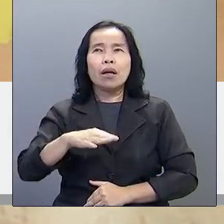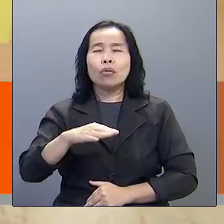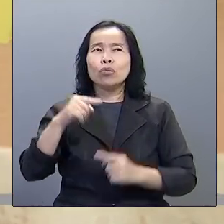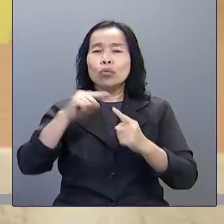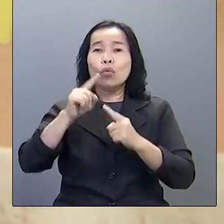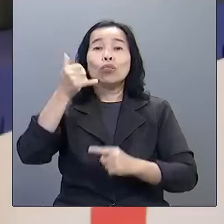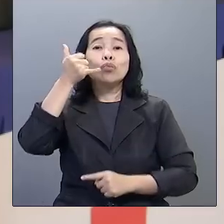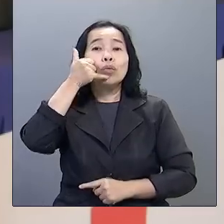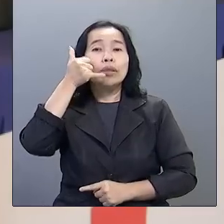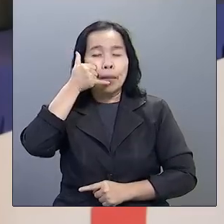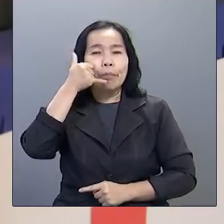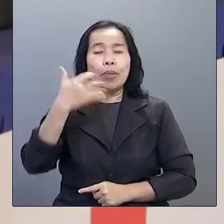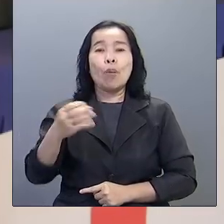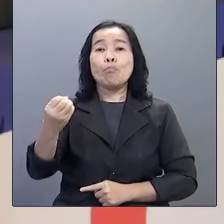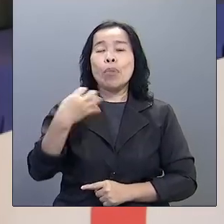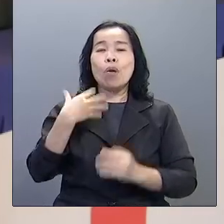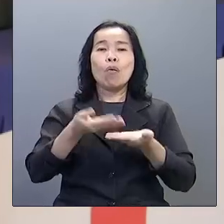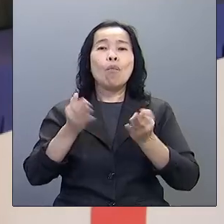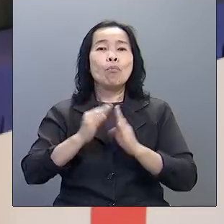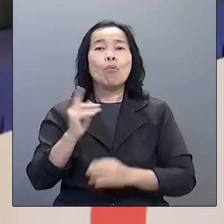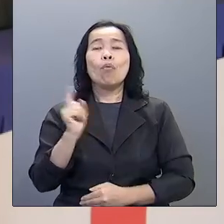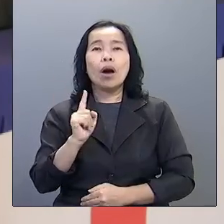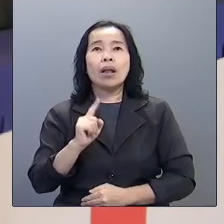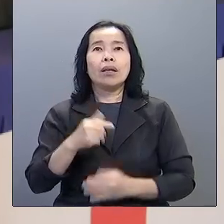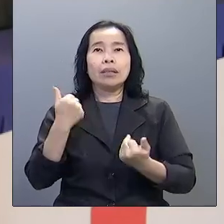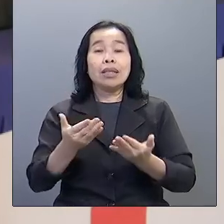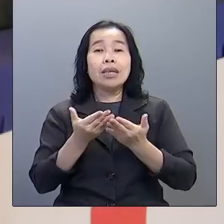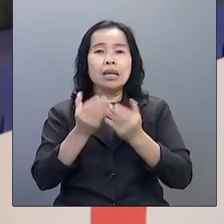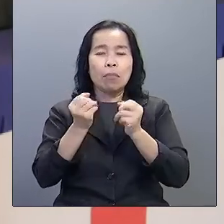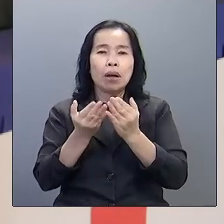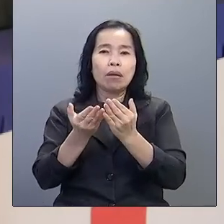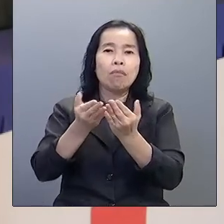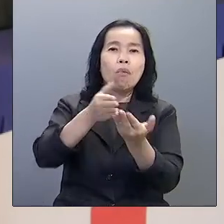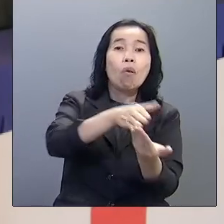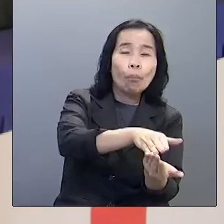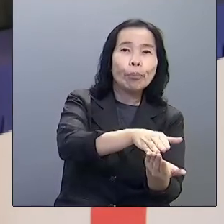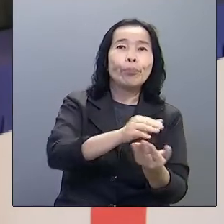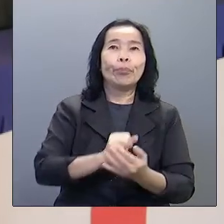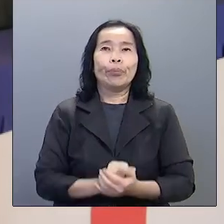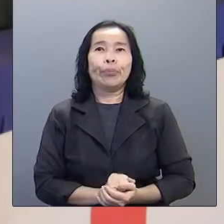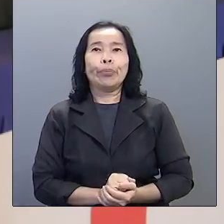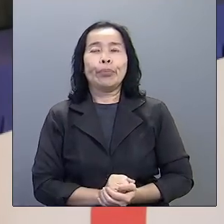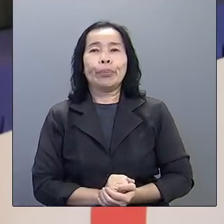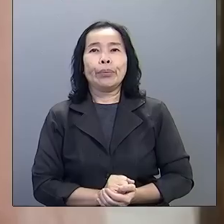ทรศัพท์มาแล้วก็บอกคนในครอบครัวนะคะว่าเรือกำลังจะล่มค่ะไปฟังเสียงค่ะ